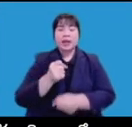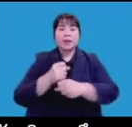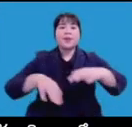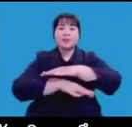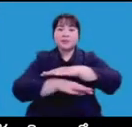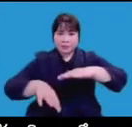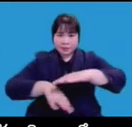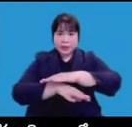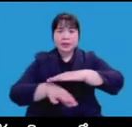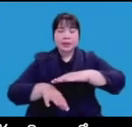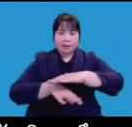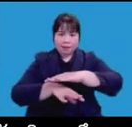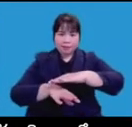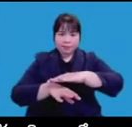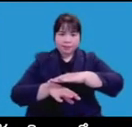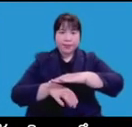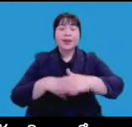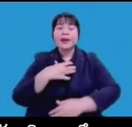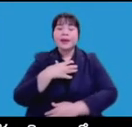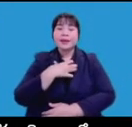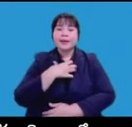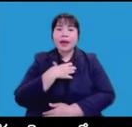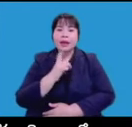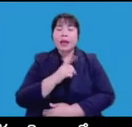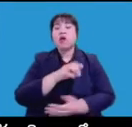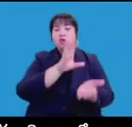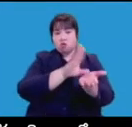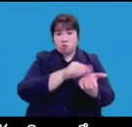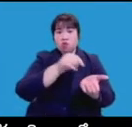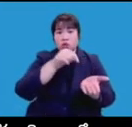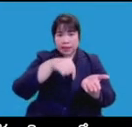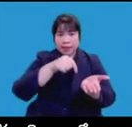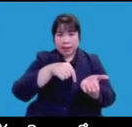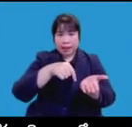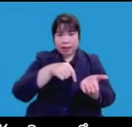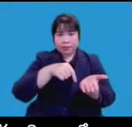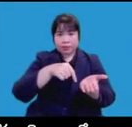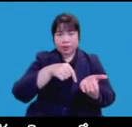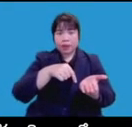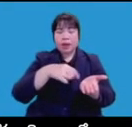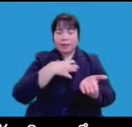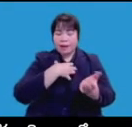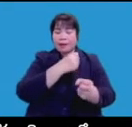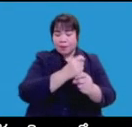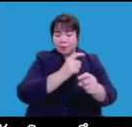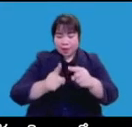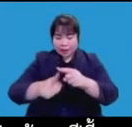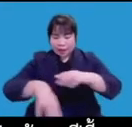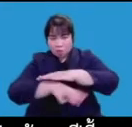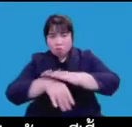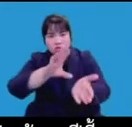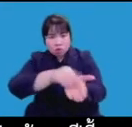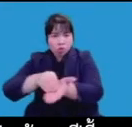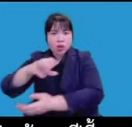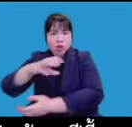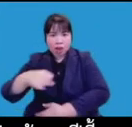evidence based ครับเป็น evidence based policy เลยคือมันทำให้กลายเป็นการใช้ข้อมูลในการที่จะมาจัดทำนโยบายรวมถึงจัดทำโคร